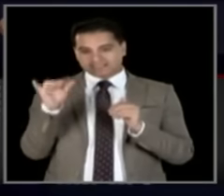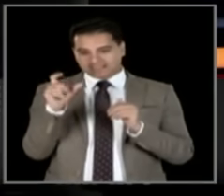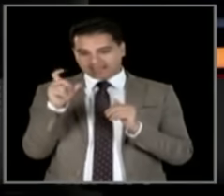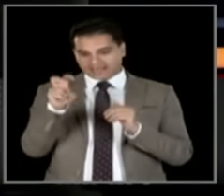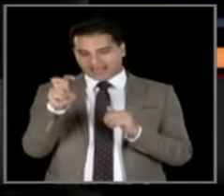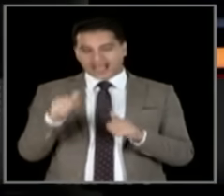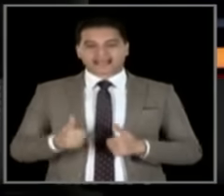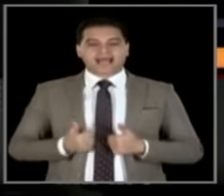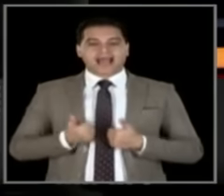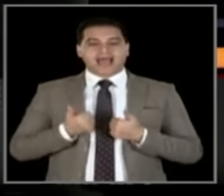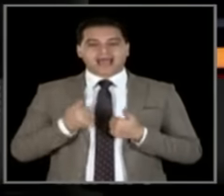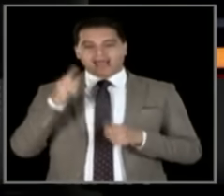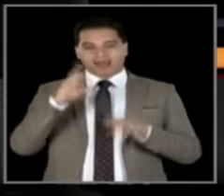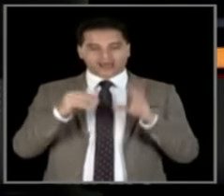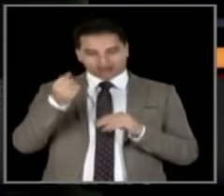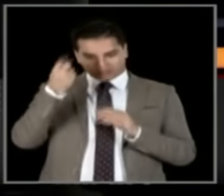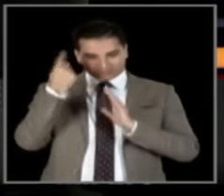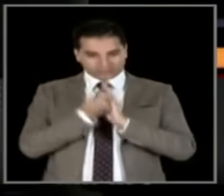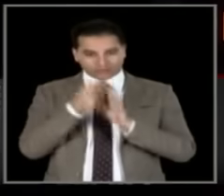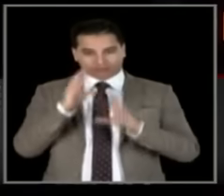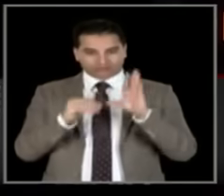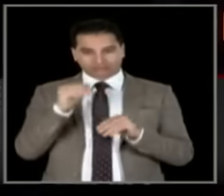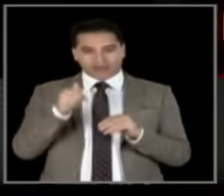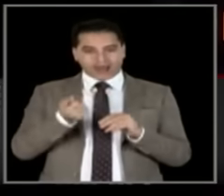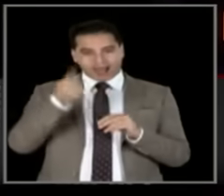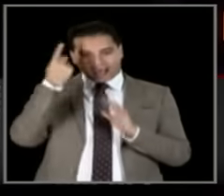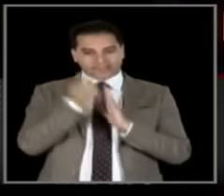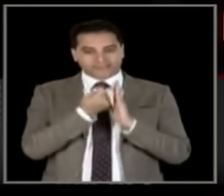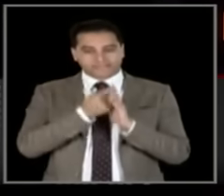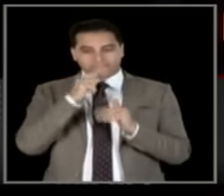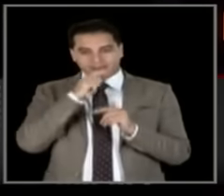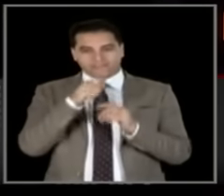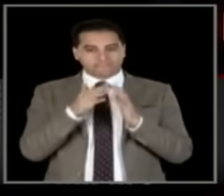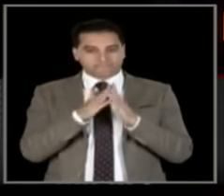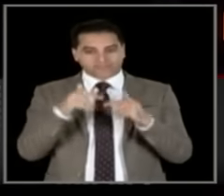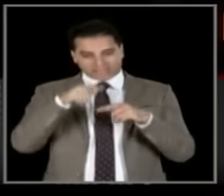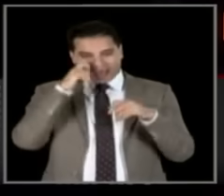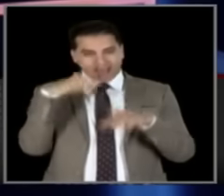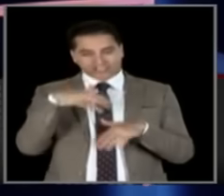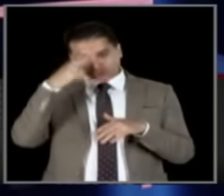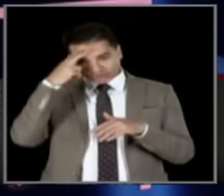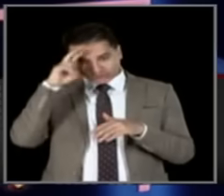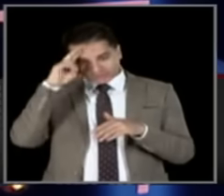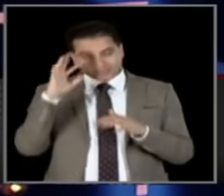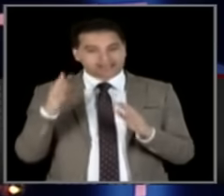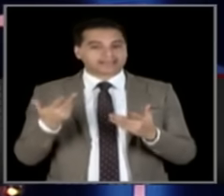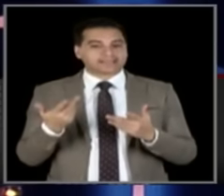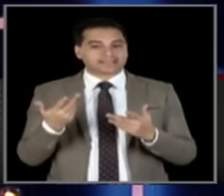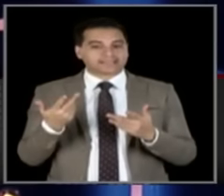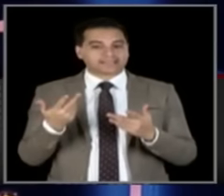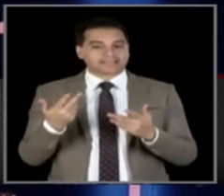زينة الحياة هي مجموعة قصصية لأديبة مصرية معاصرة، فمن